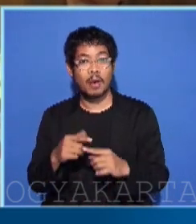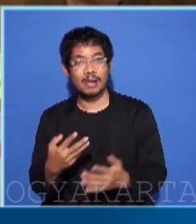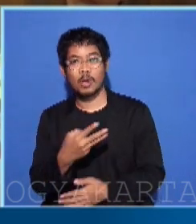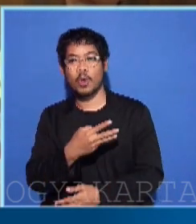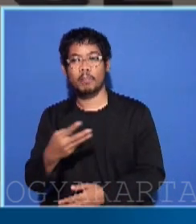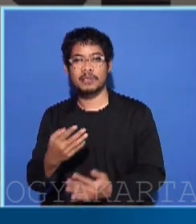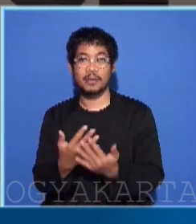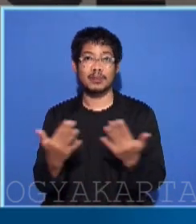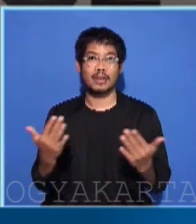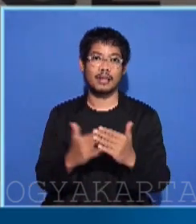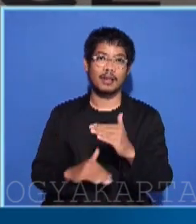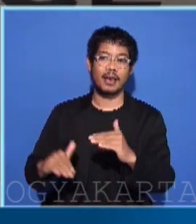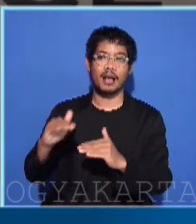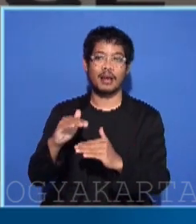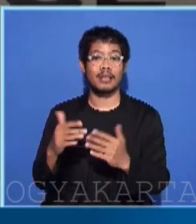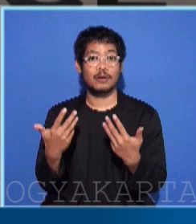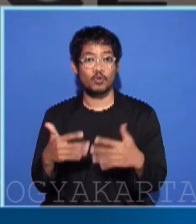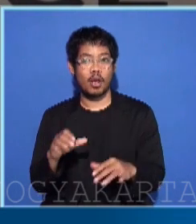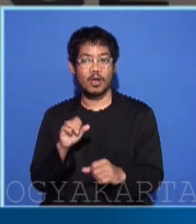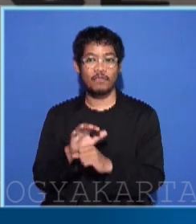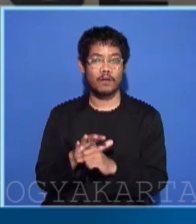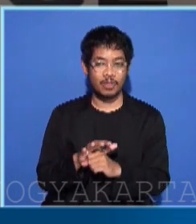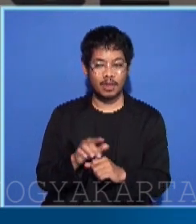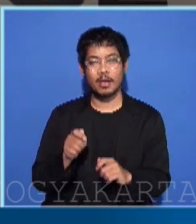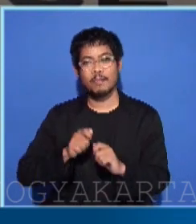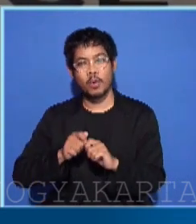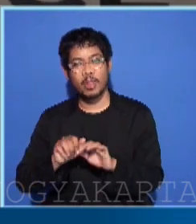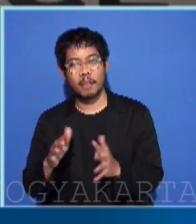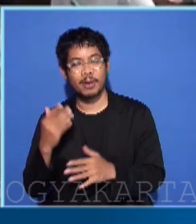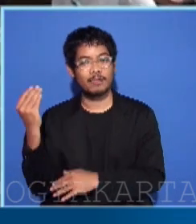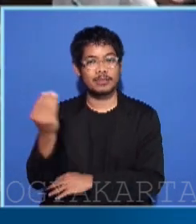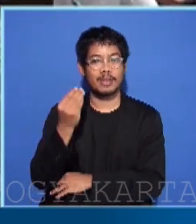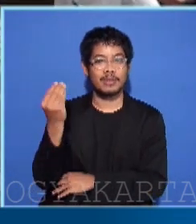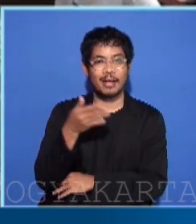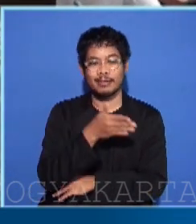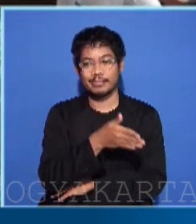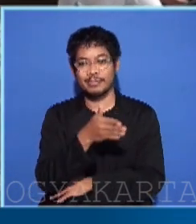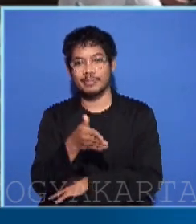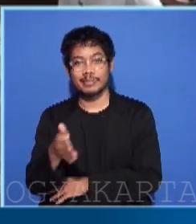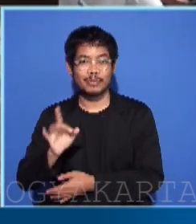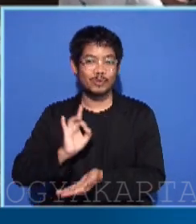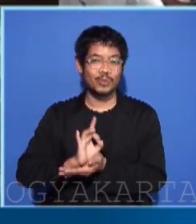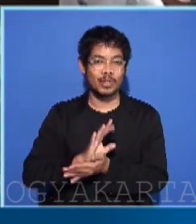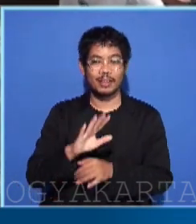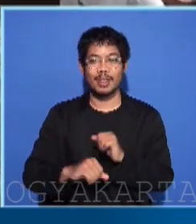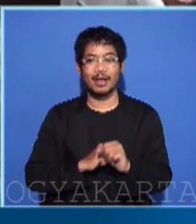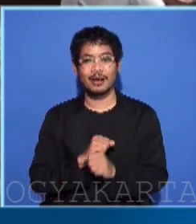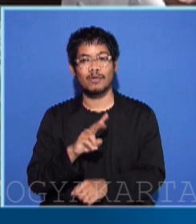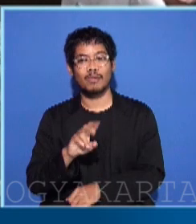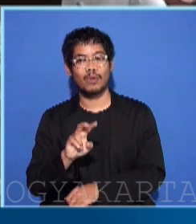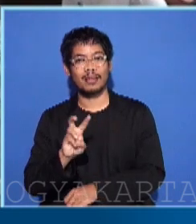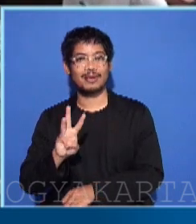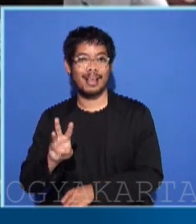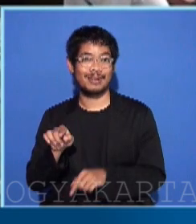masa endemi COVID-19, salah satunya dengan menggelar Tour de Prambanan 2023. Ajang sport tourism